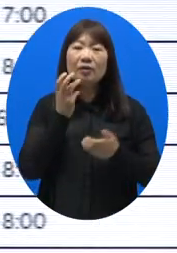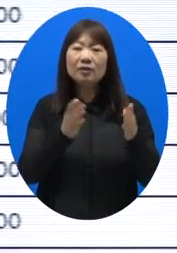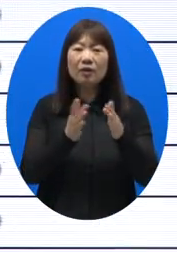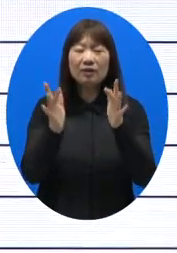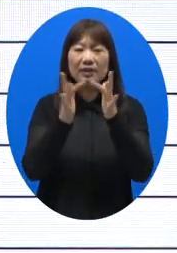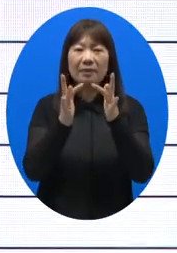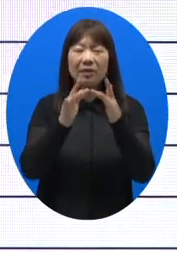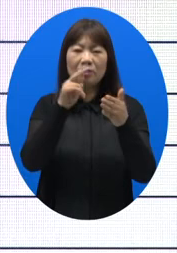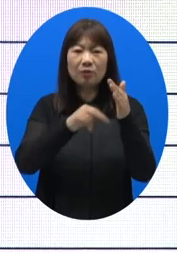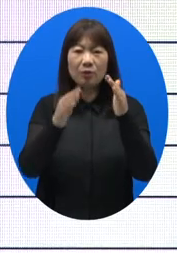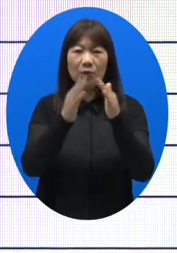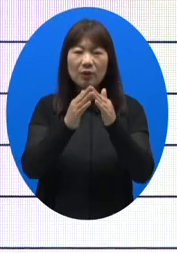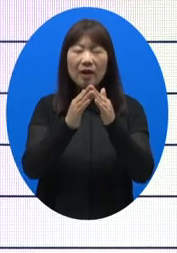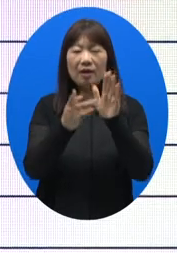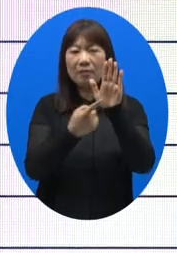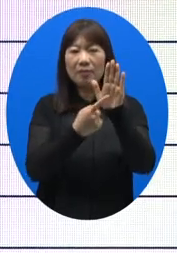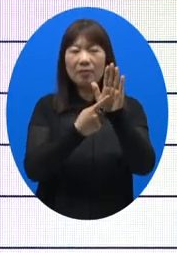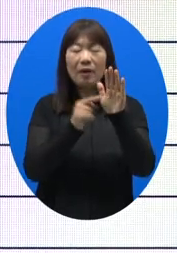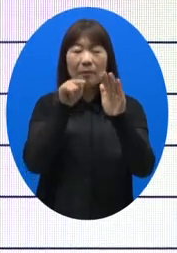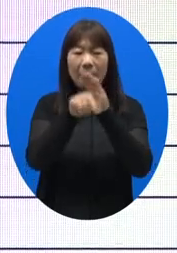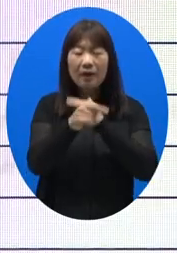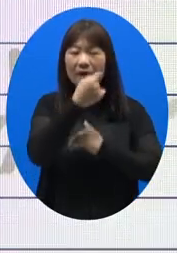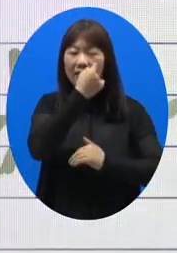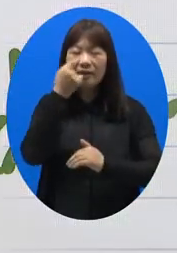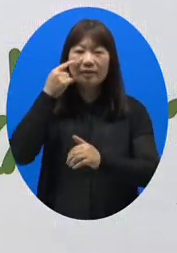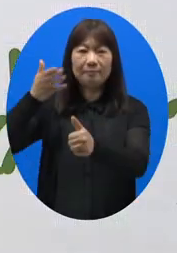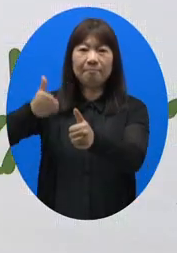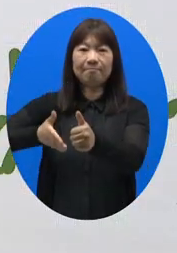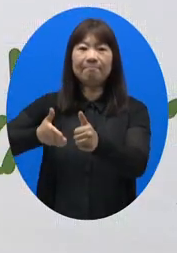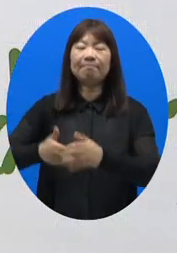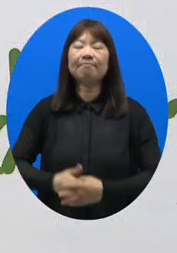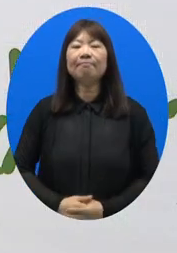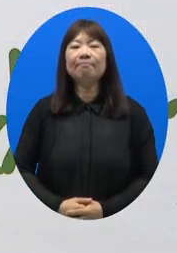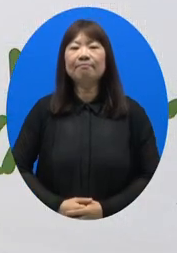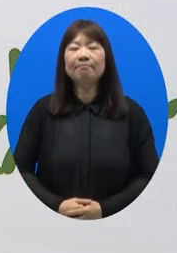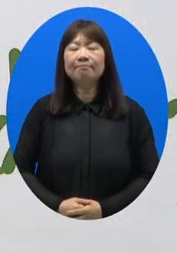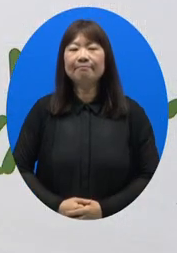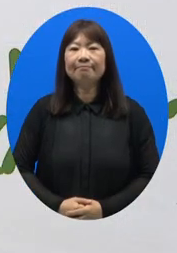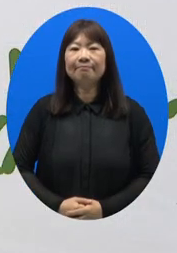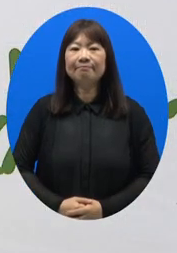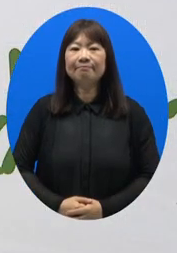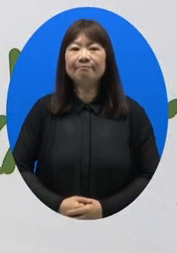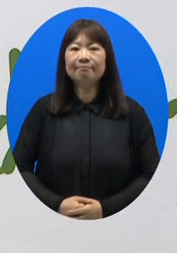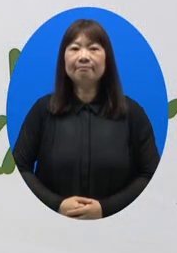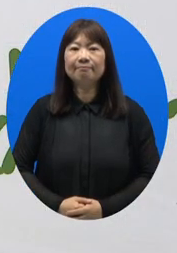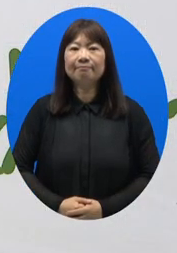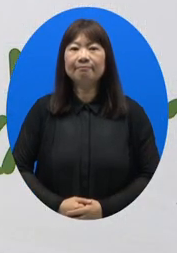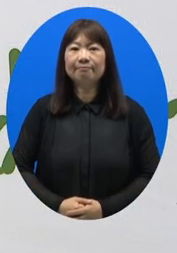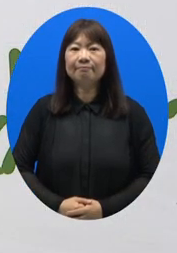도서관 공지사항에서 확인하는 것이 좋을 것 같습니다. 경기지TV 최지연입니다.